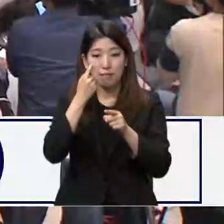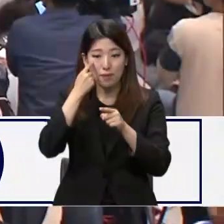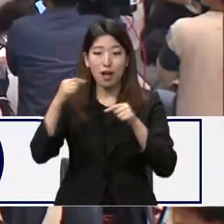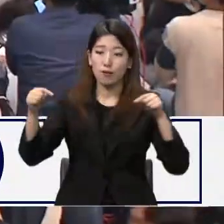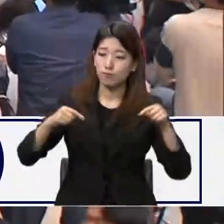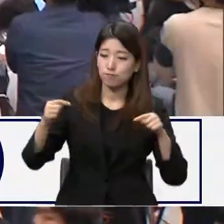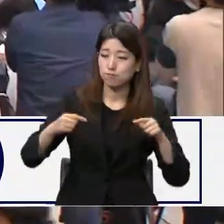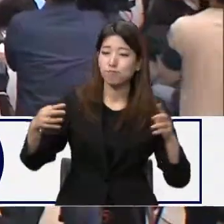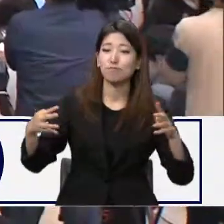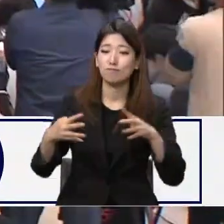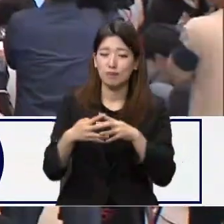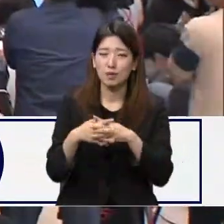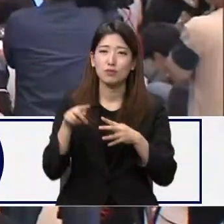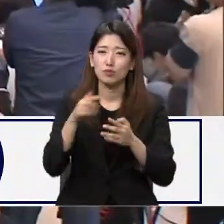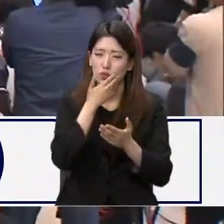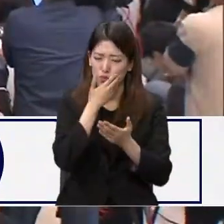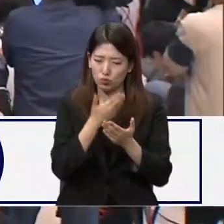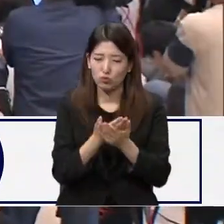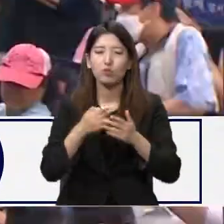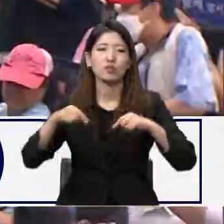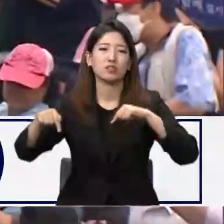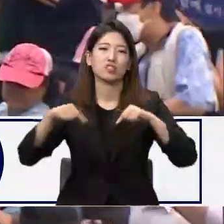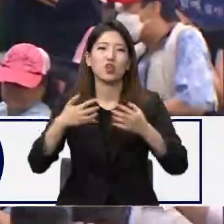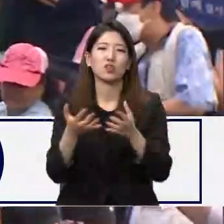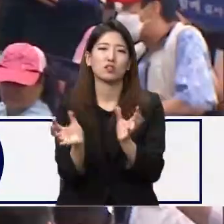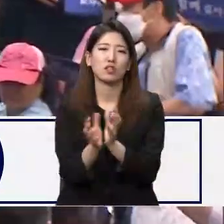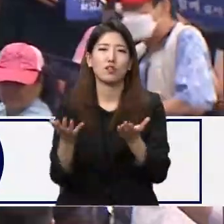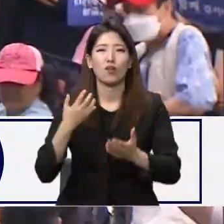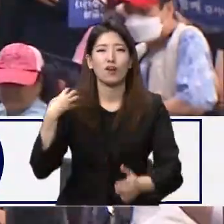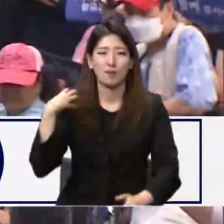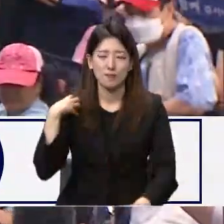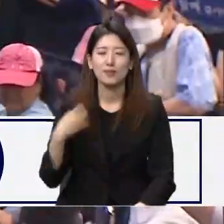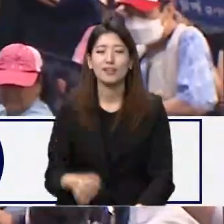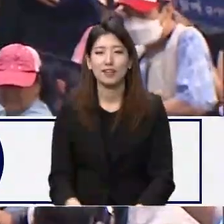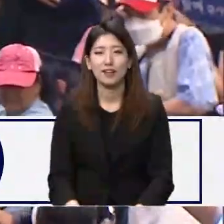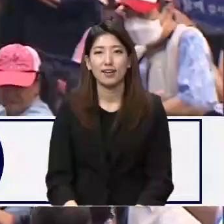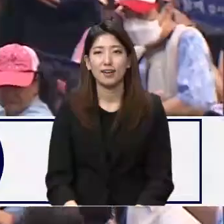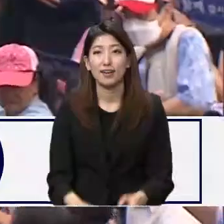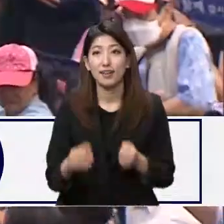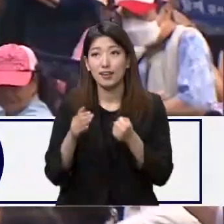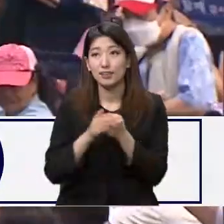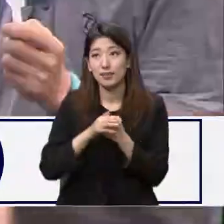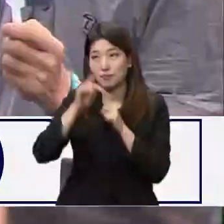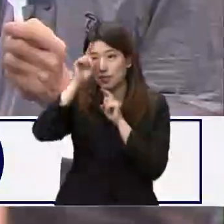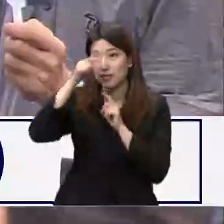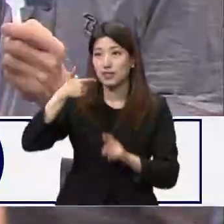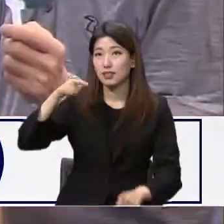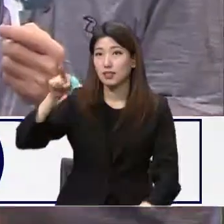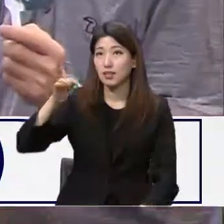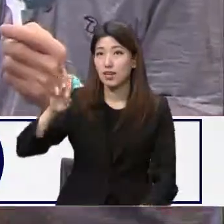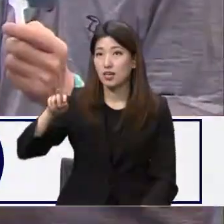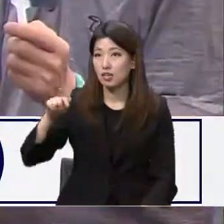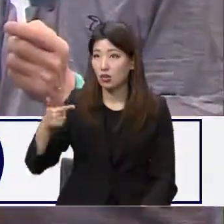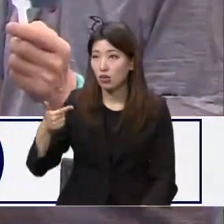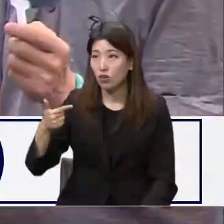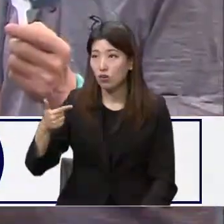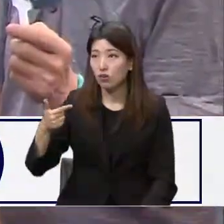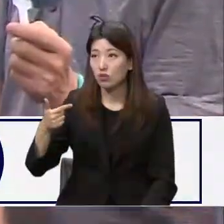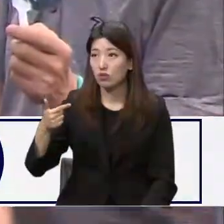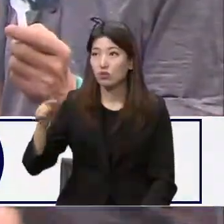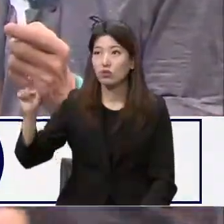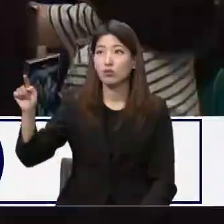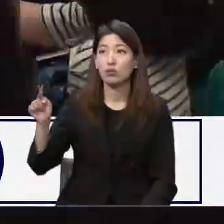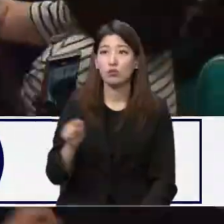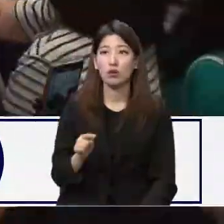대표가 돌아오셔서 본인의 과제 같은 것을 이야기하고 합심됩니다 특히 이제 한 가지